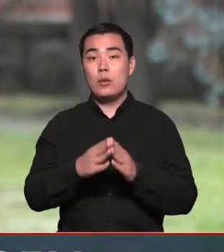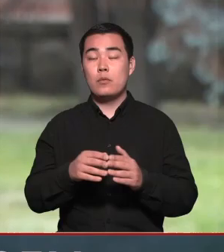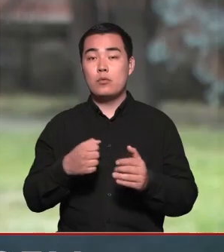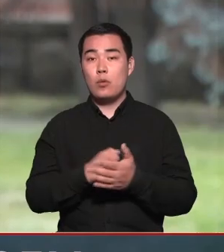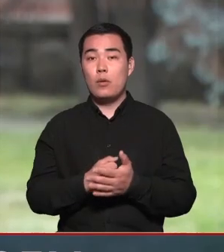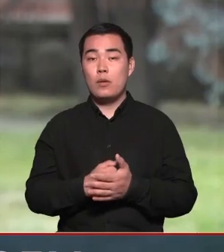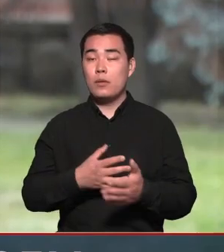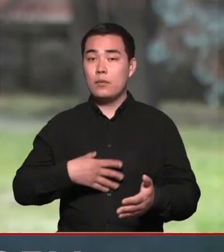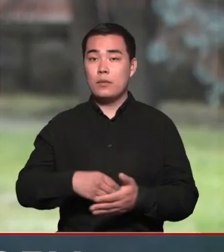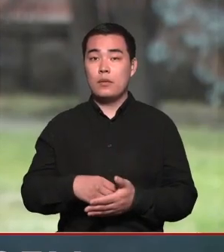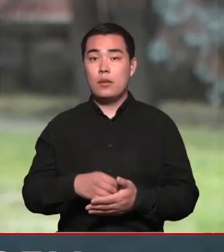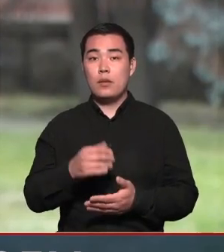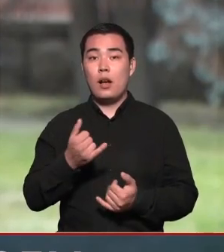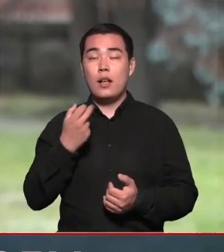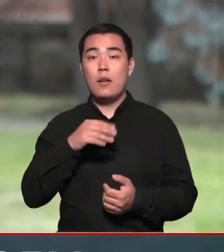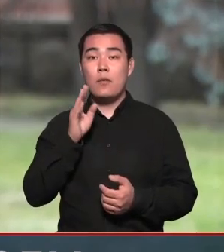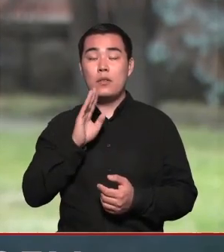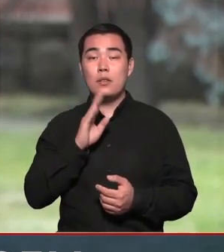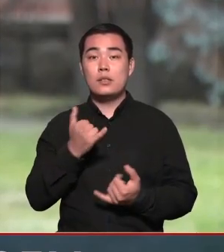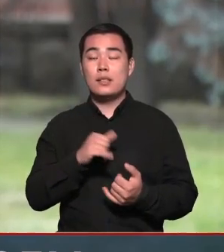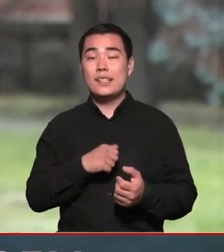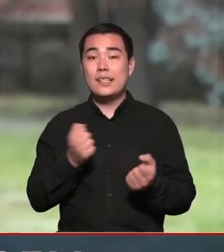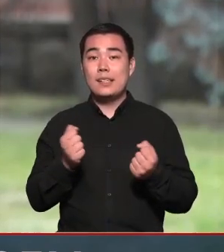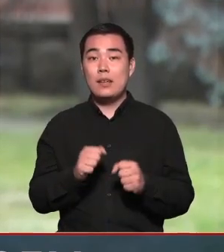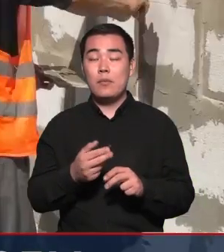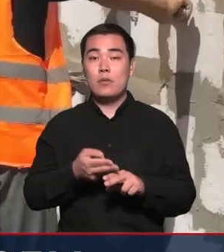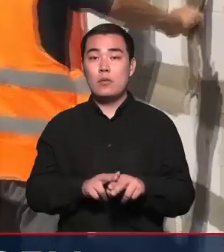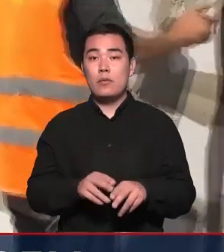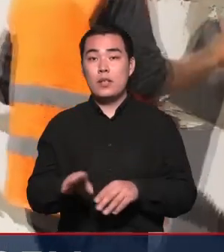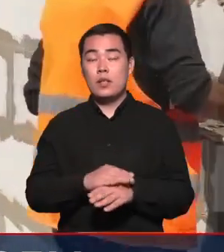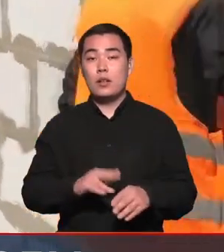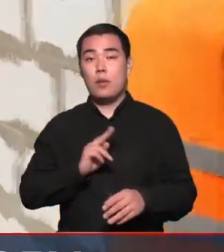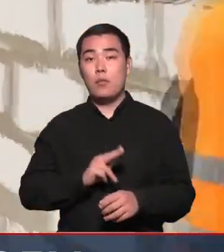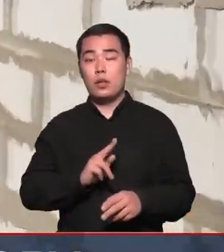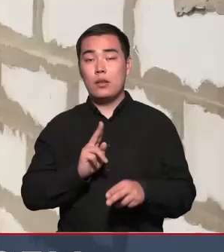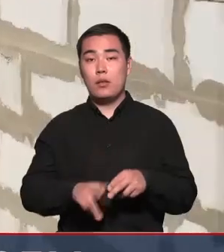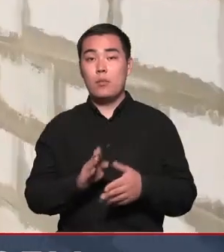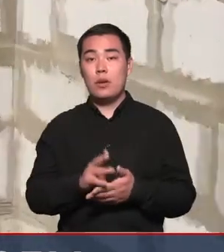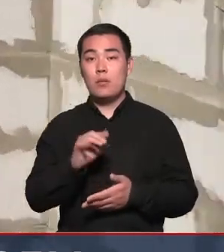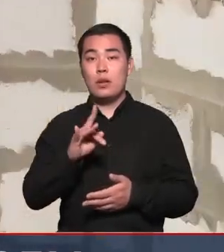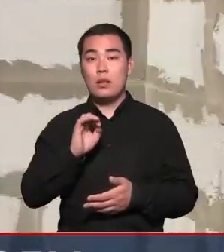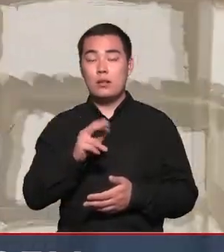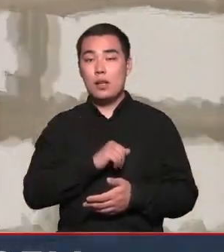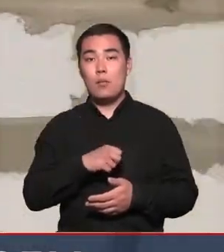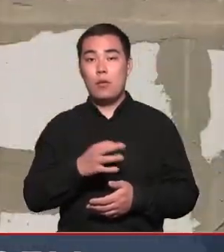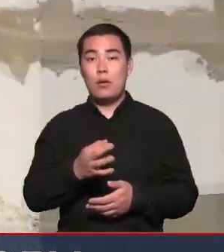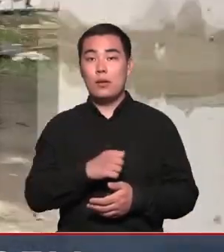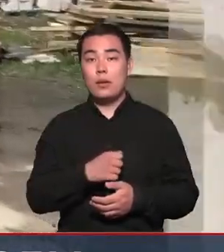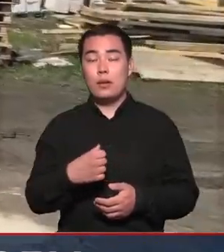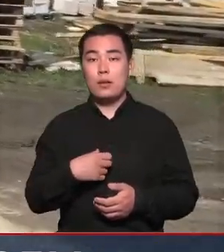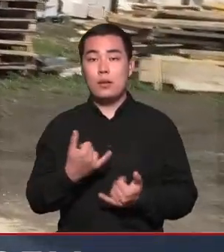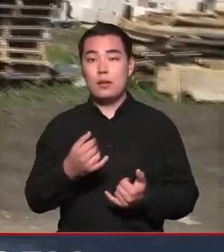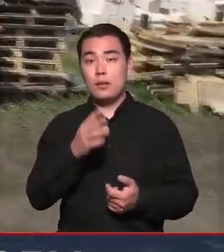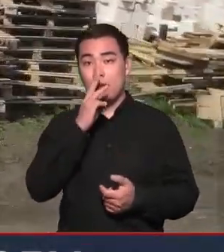Яғни суық түскенше дейін барлық жұмыстар аяқталады. Қала шетіндегі Бірлік шағын ауданында демеушілердің